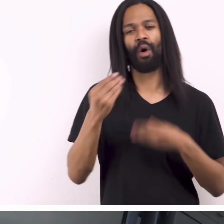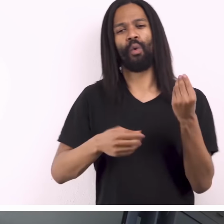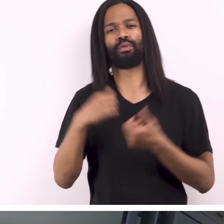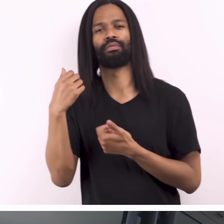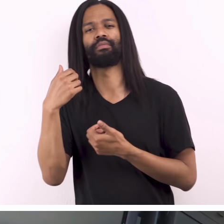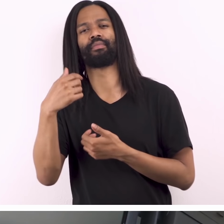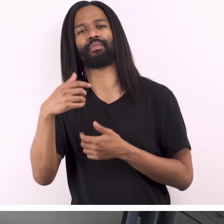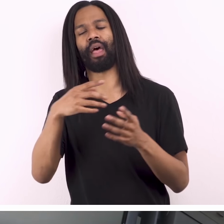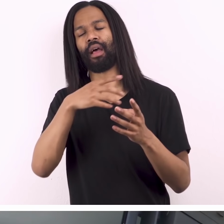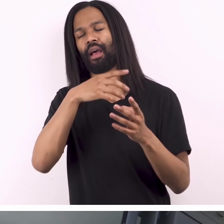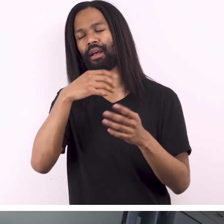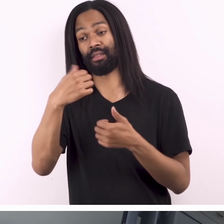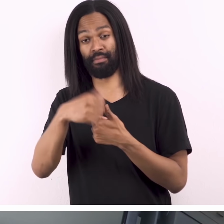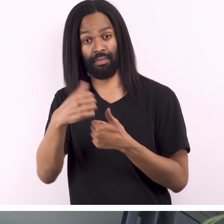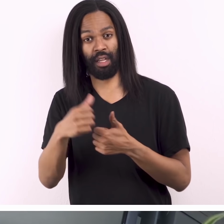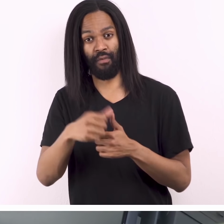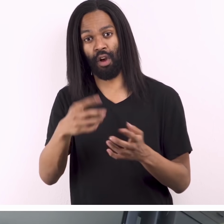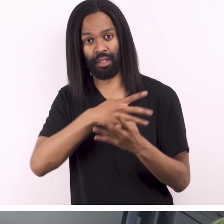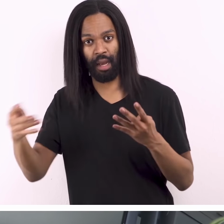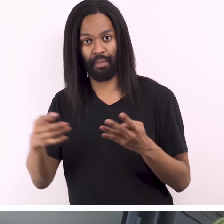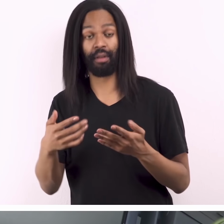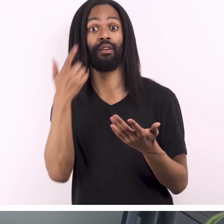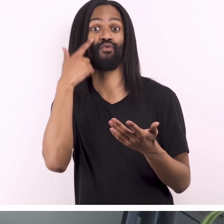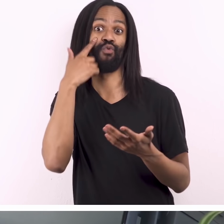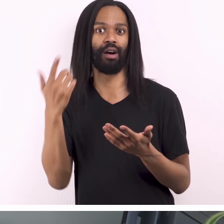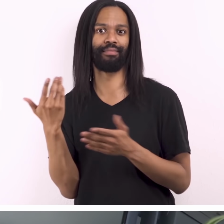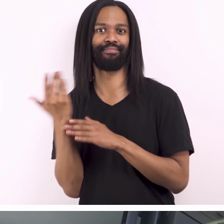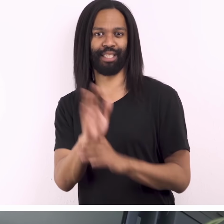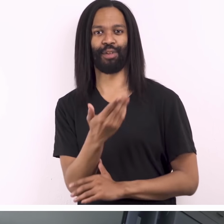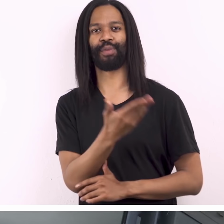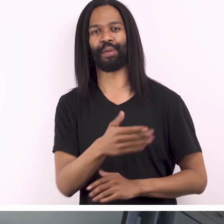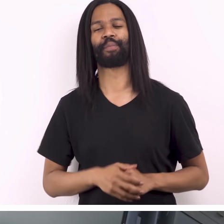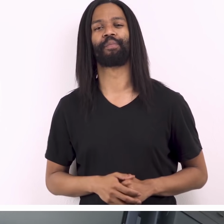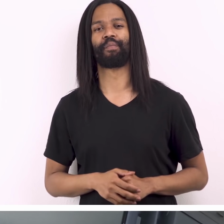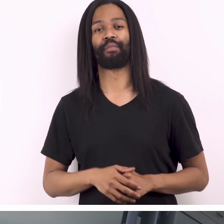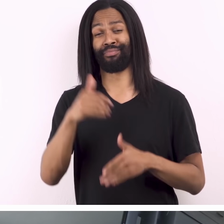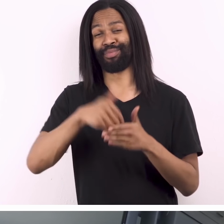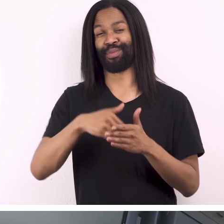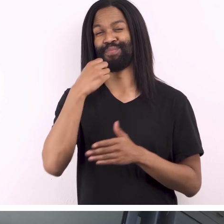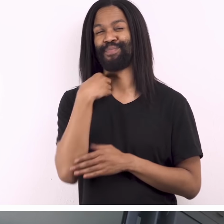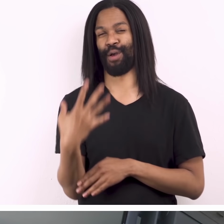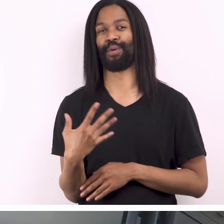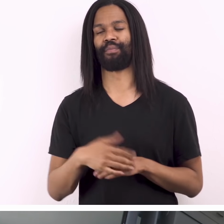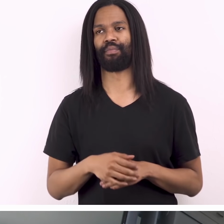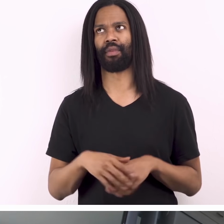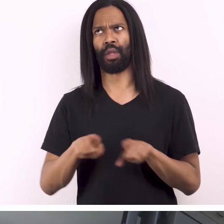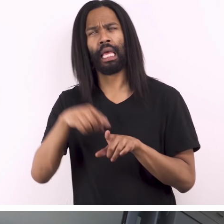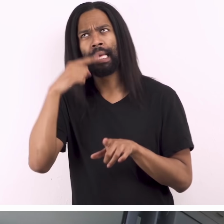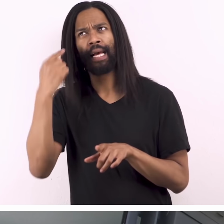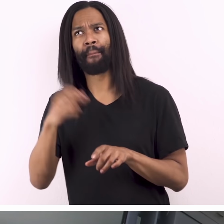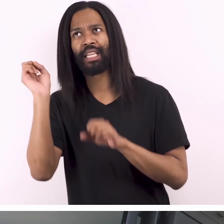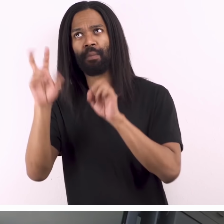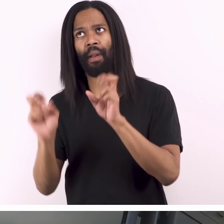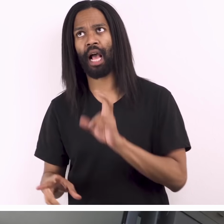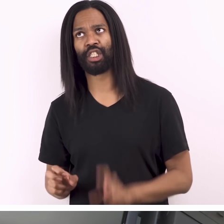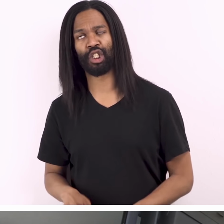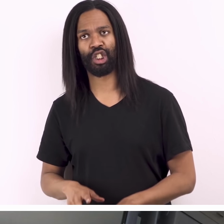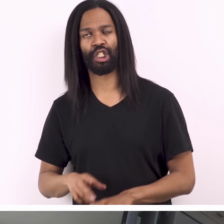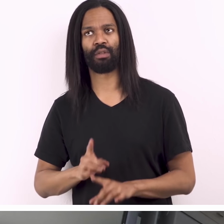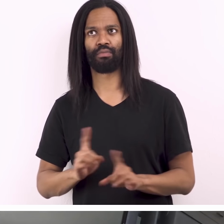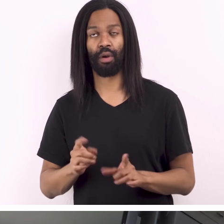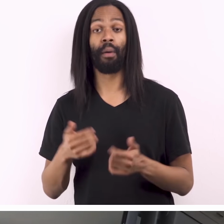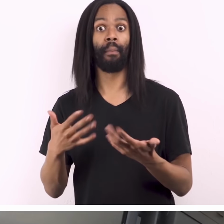Silver Stripe, par exemple, qui a des variégations blanches en plus à l'intérieur. Le Cream Splash, je ne l'ai pas sorti, mais en gros, il fait beaucoup de blanc en